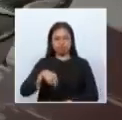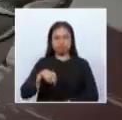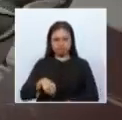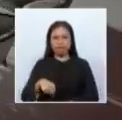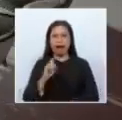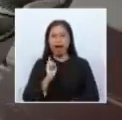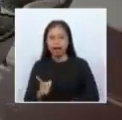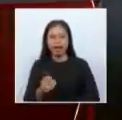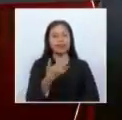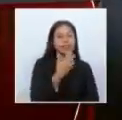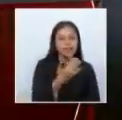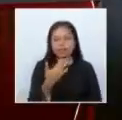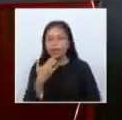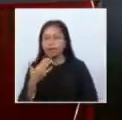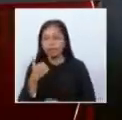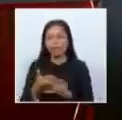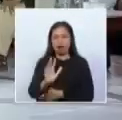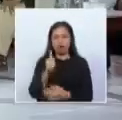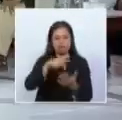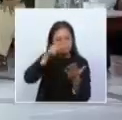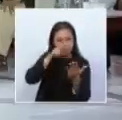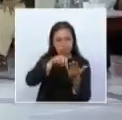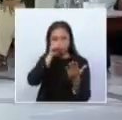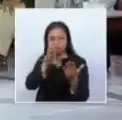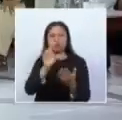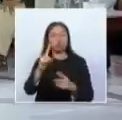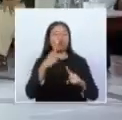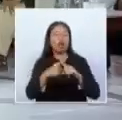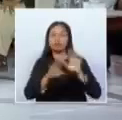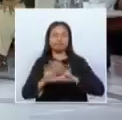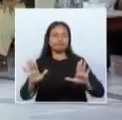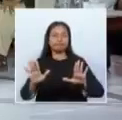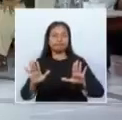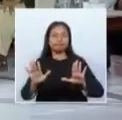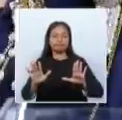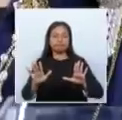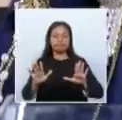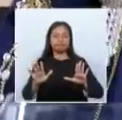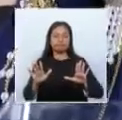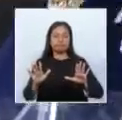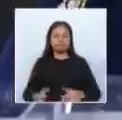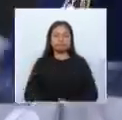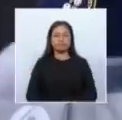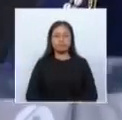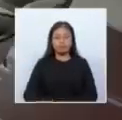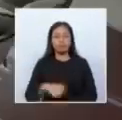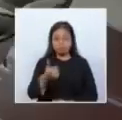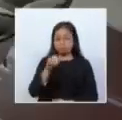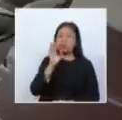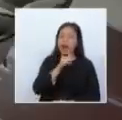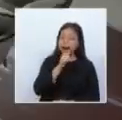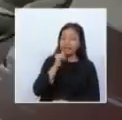cook, kira-kira begitu. Sebagai capres yang berani memasak Prabowo. Iya, let him cook.